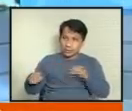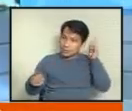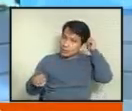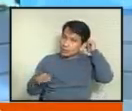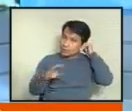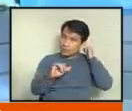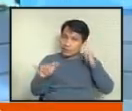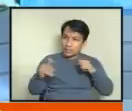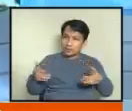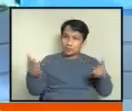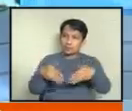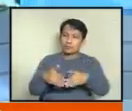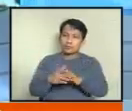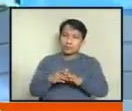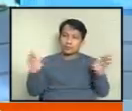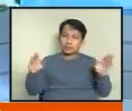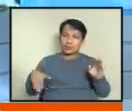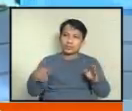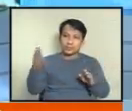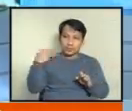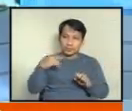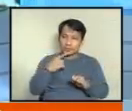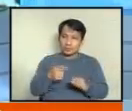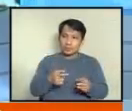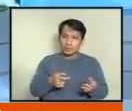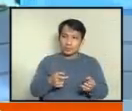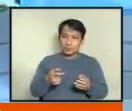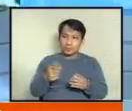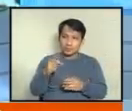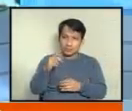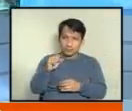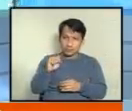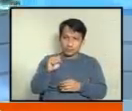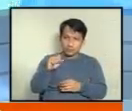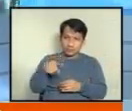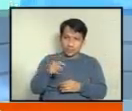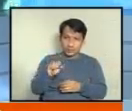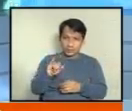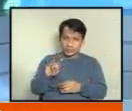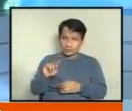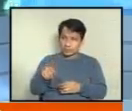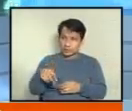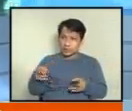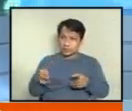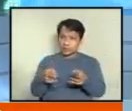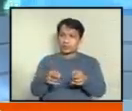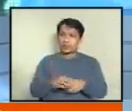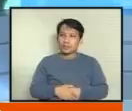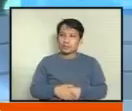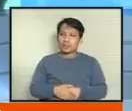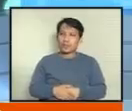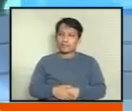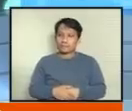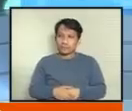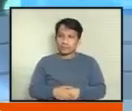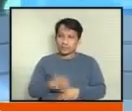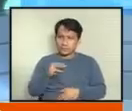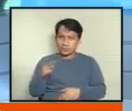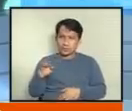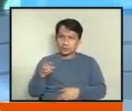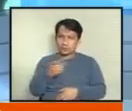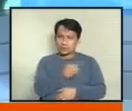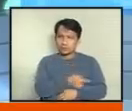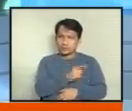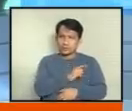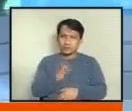rito. Sa pamamagitan ng malawak noon na Pansipit River, ito po, itong pahabang ito. Yan. Katunayan, sabi ni Manas, may mga Spanish